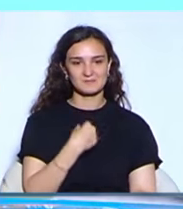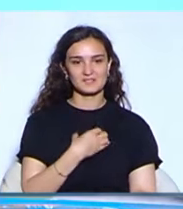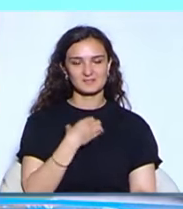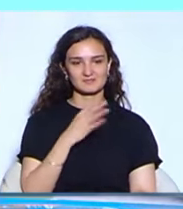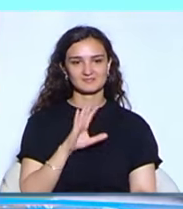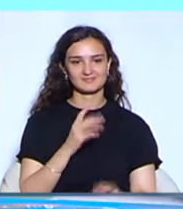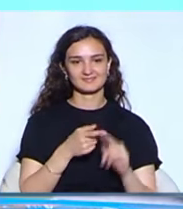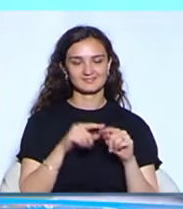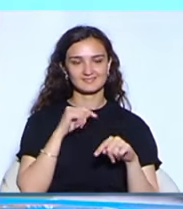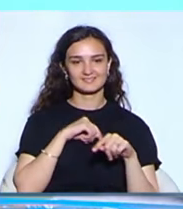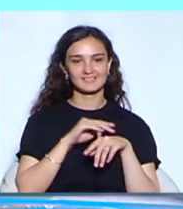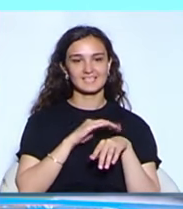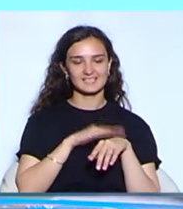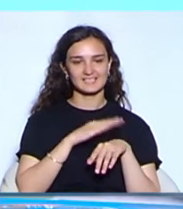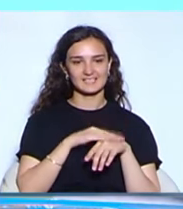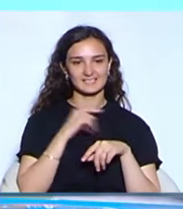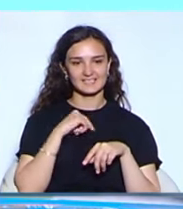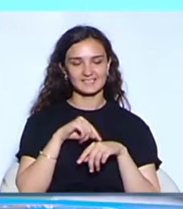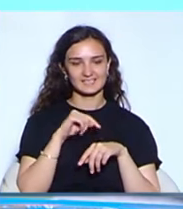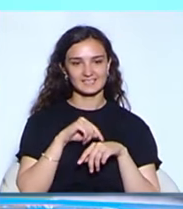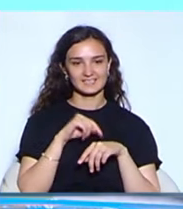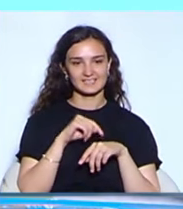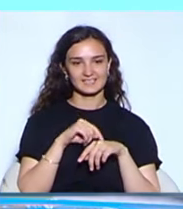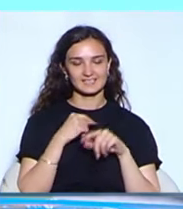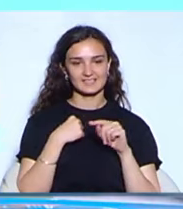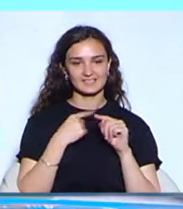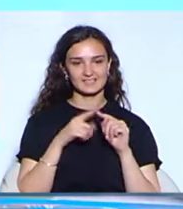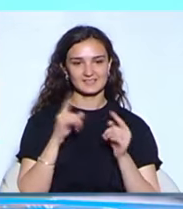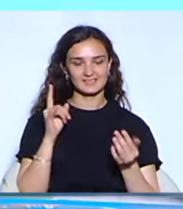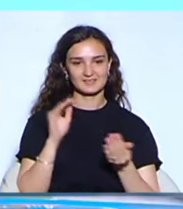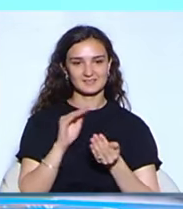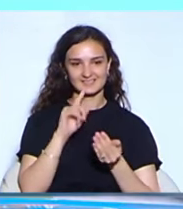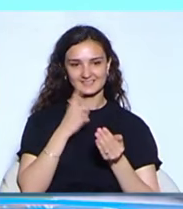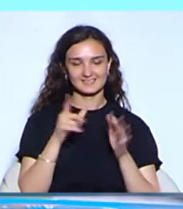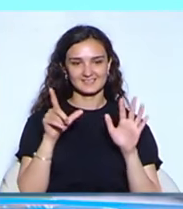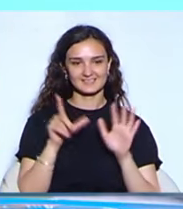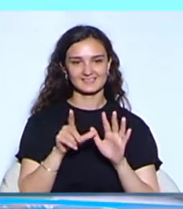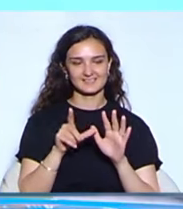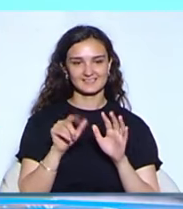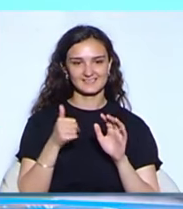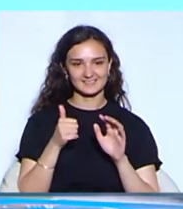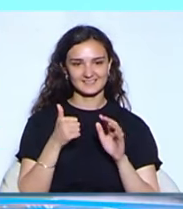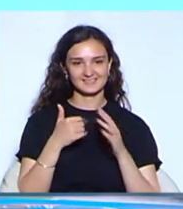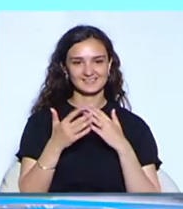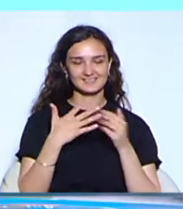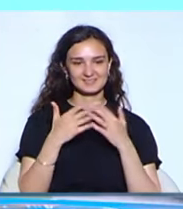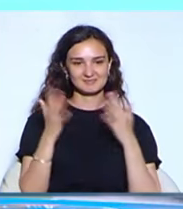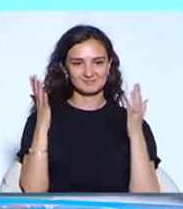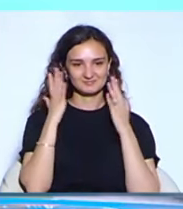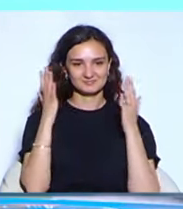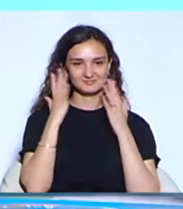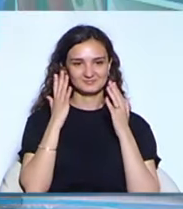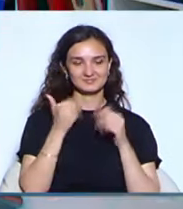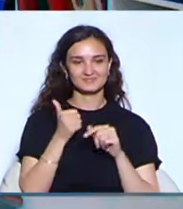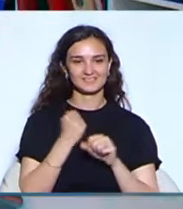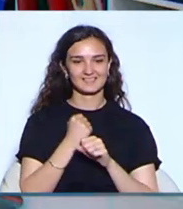რაღაც კეთილგანწყობა და წარმოსახო გამიჩნდა პატარა წლის და 7 თვის, როგორ ვიშუშებს და თავში როგორ